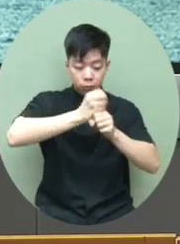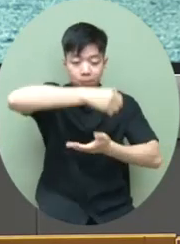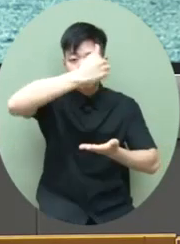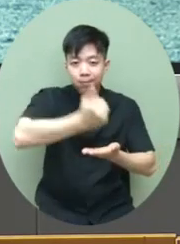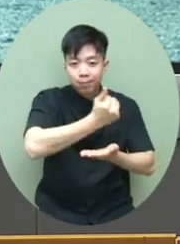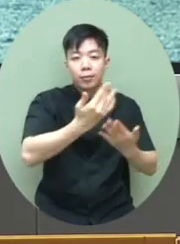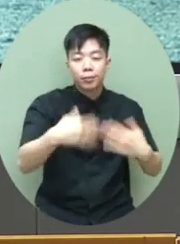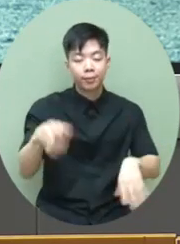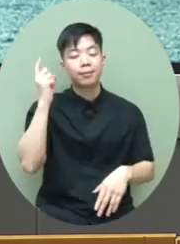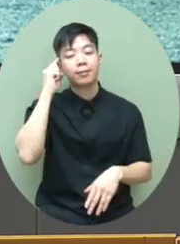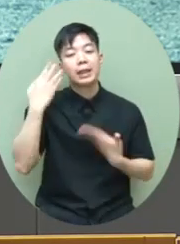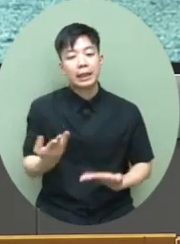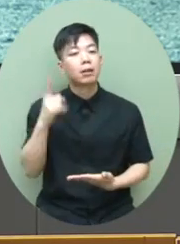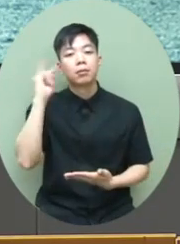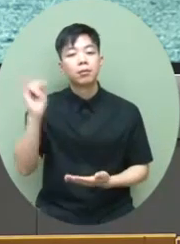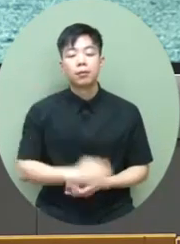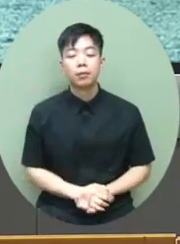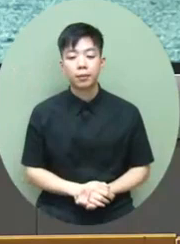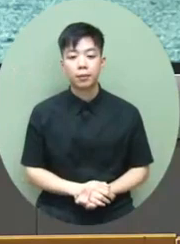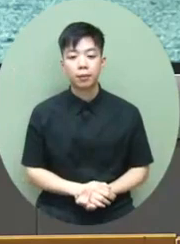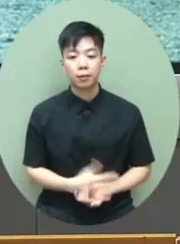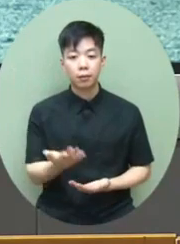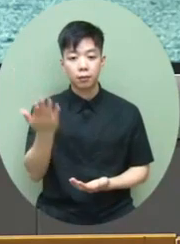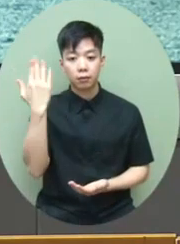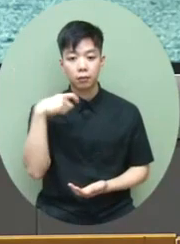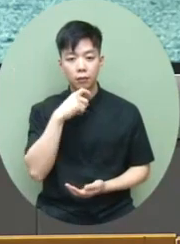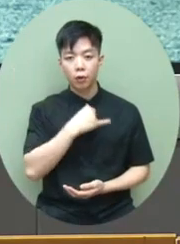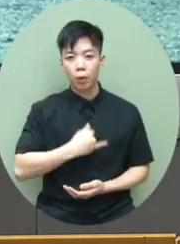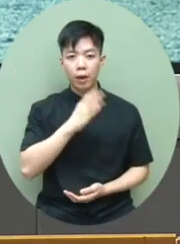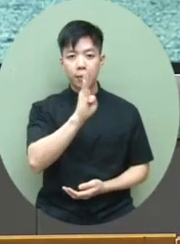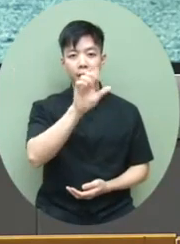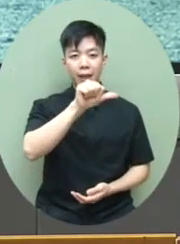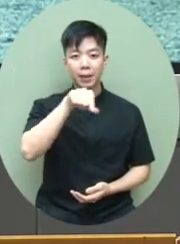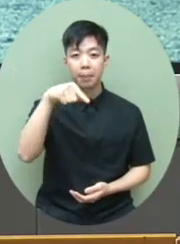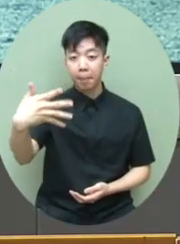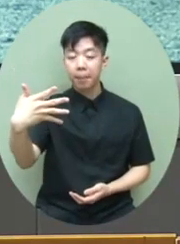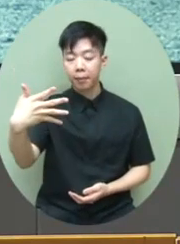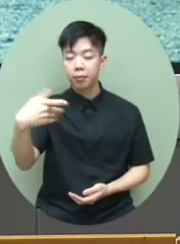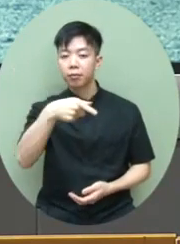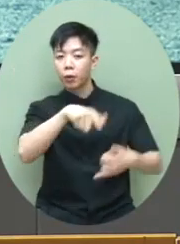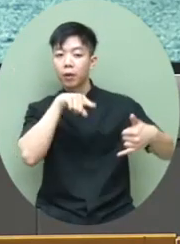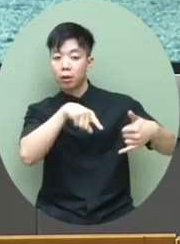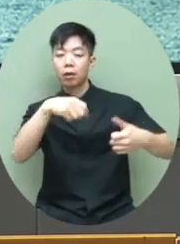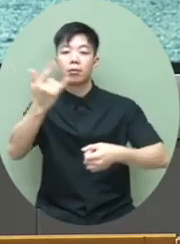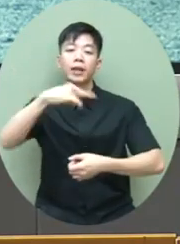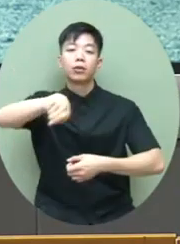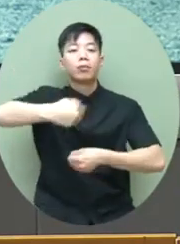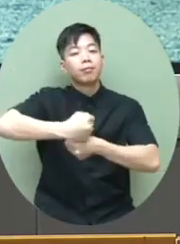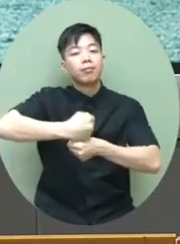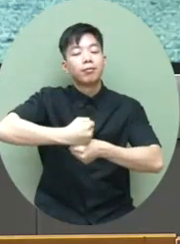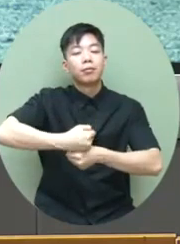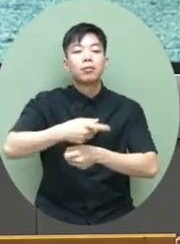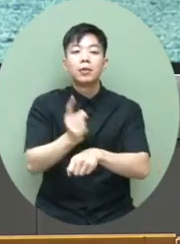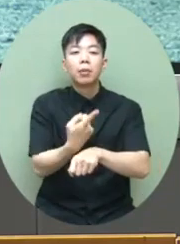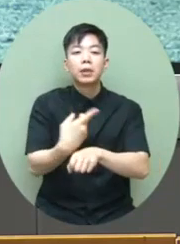我哋暫時都係覺得，因為之前都係有一個懷疑 BA 五個個案啦，喺機場工作啦，嗰、那個都暫時揾唔到源頭，